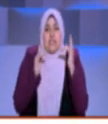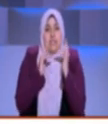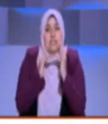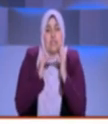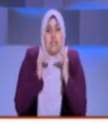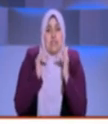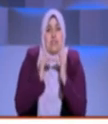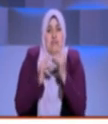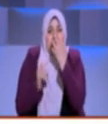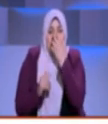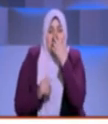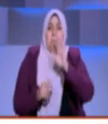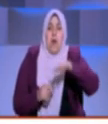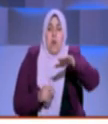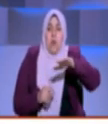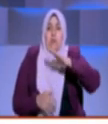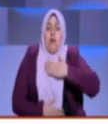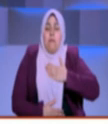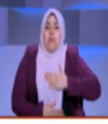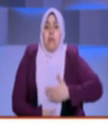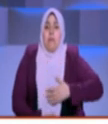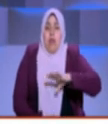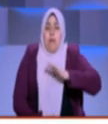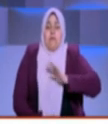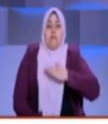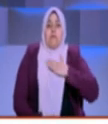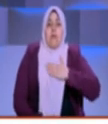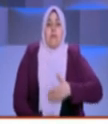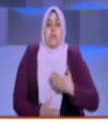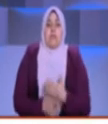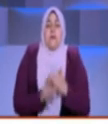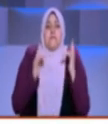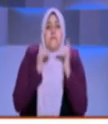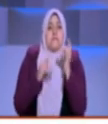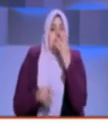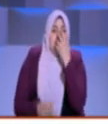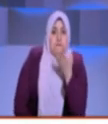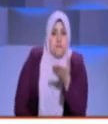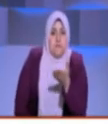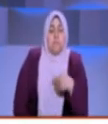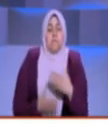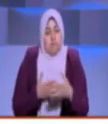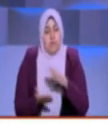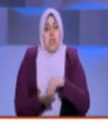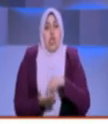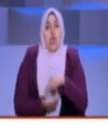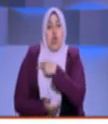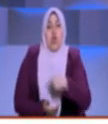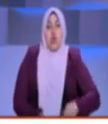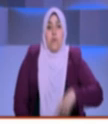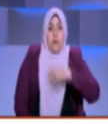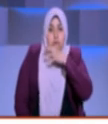إن دل على شيء فإنما يدل على أن التخطيط الذي يعني بدأت به الحكومة الفرنسية حتى وإذا